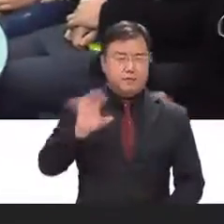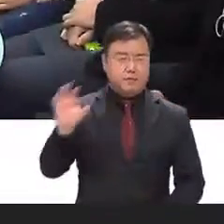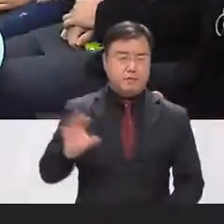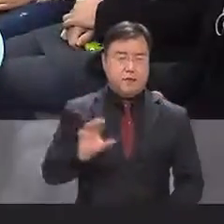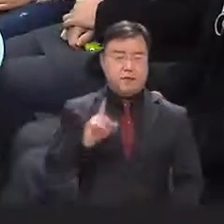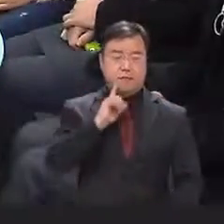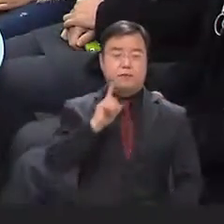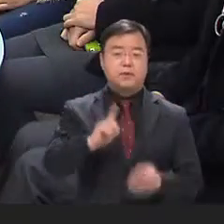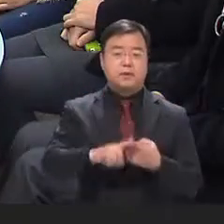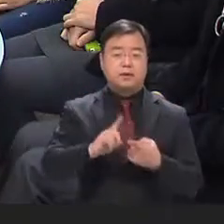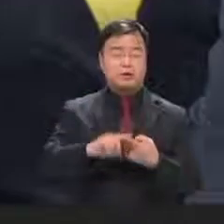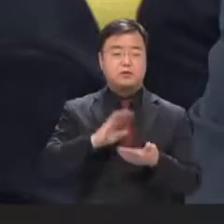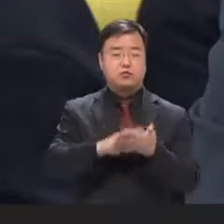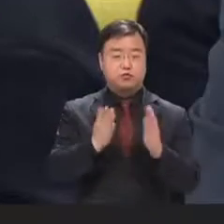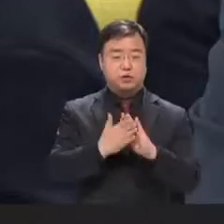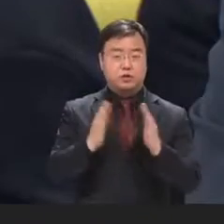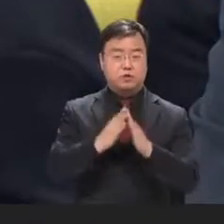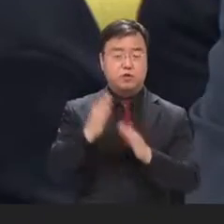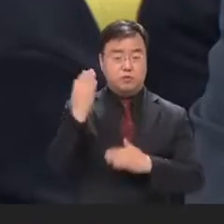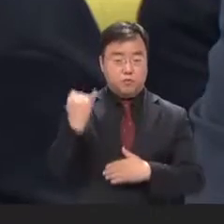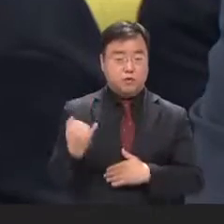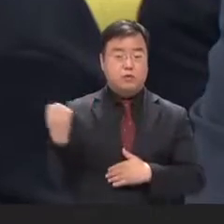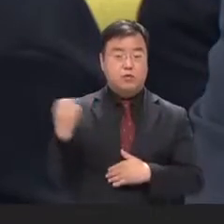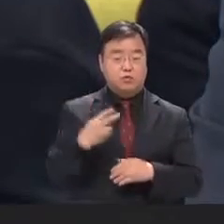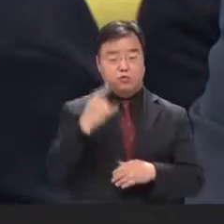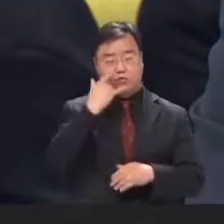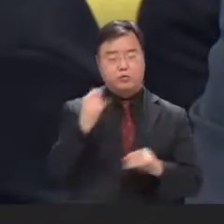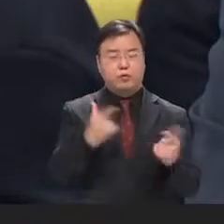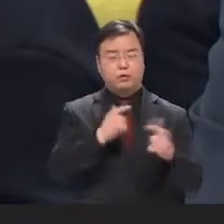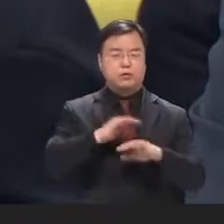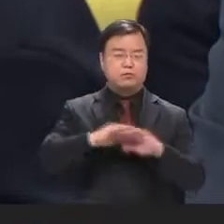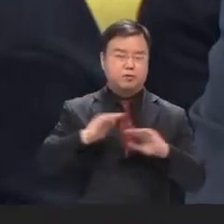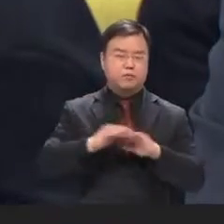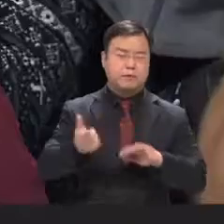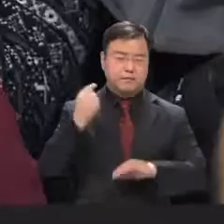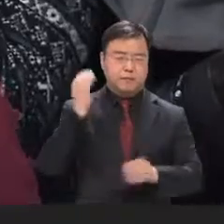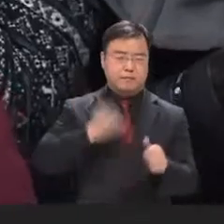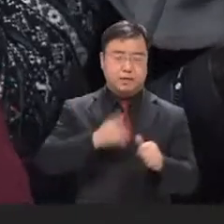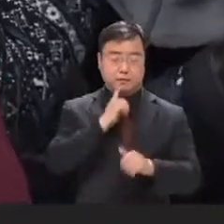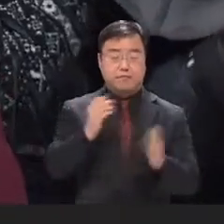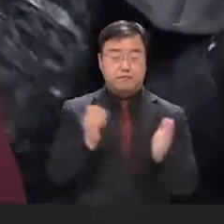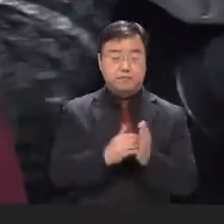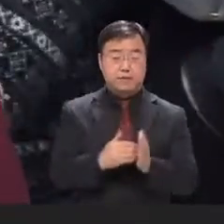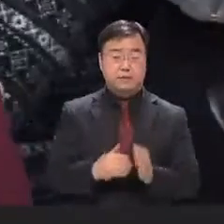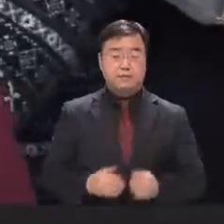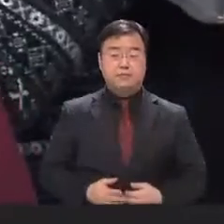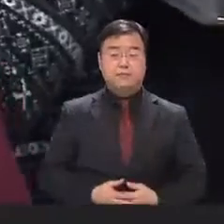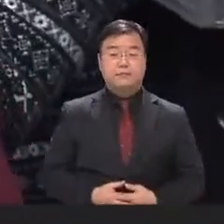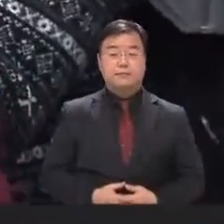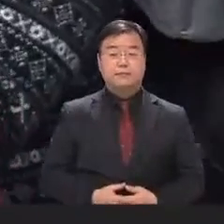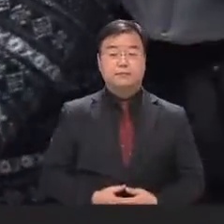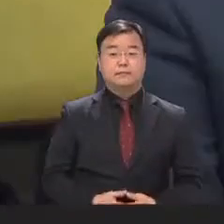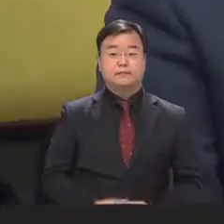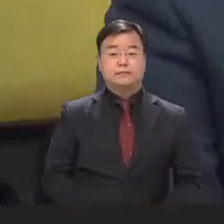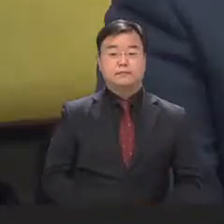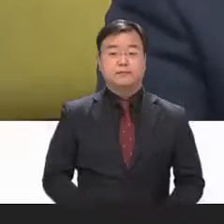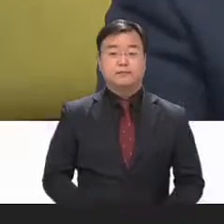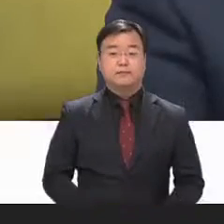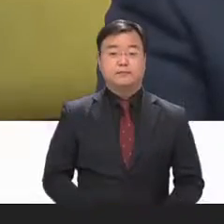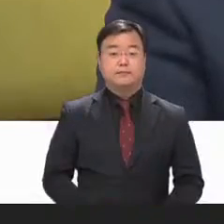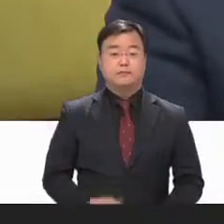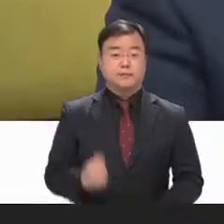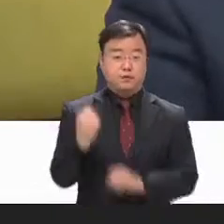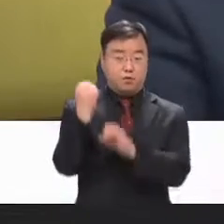유치원 원장과 학부모들은 조속한 문제 해결을 촉구해 있는데요 이 부총리와 현장의 목소리를 들어 보시죠 그